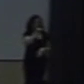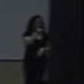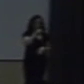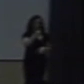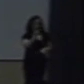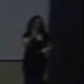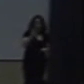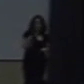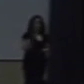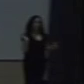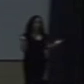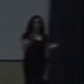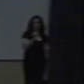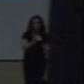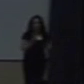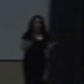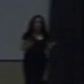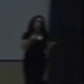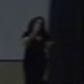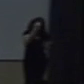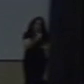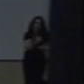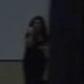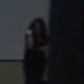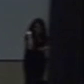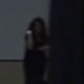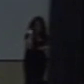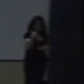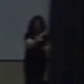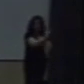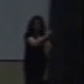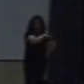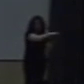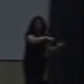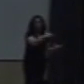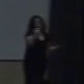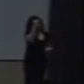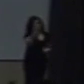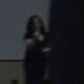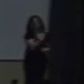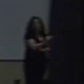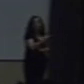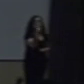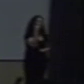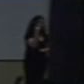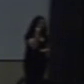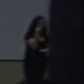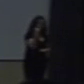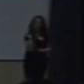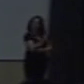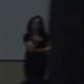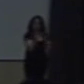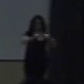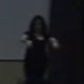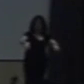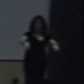crec que es van dir bastantes mentides al Twitter. Mentides, de tots els sectors. Des dels que deien que